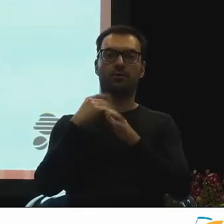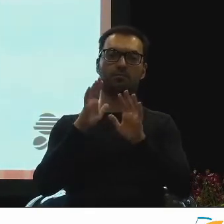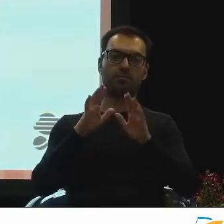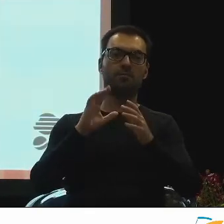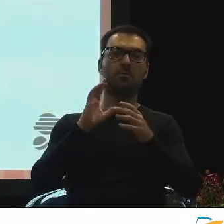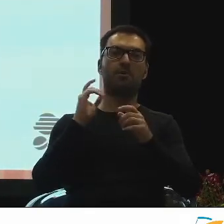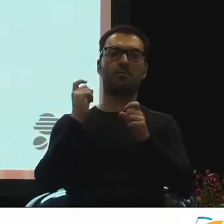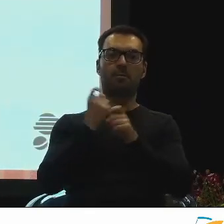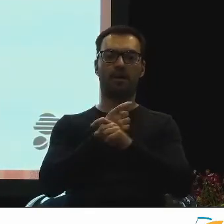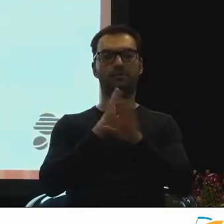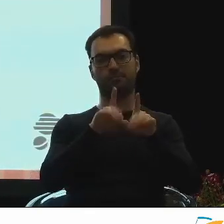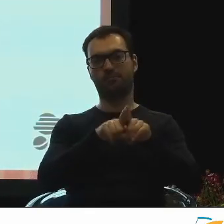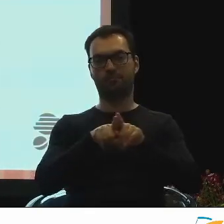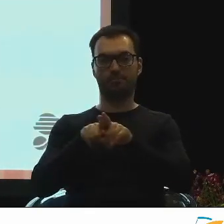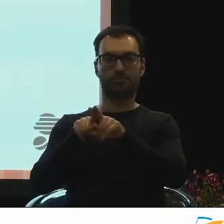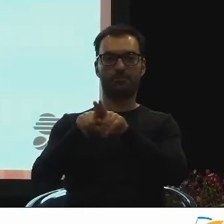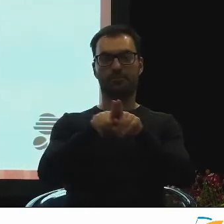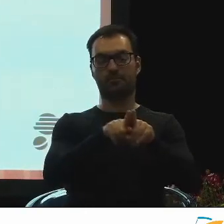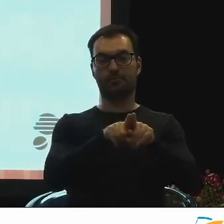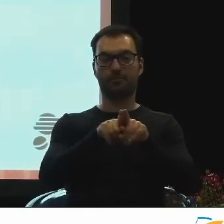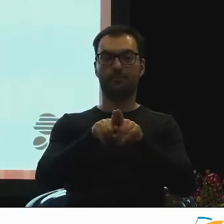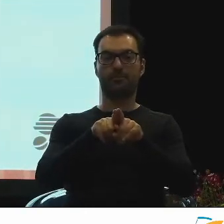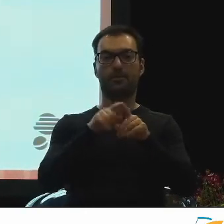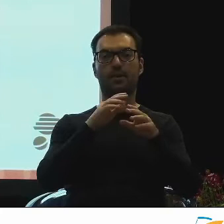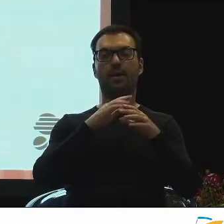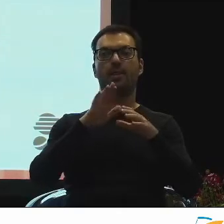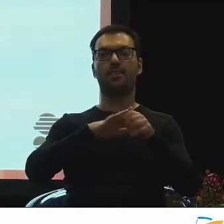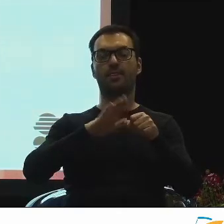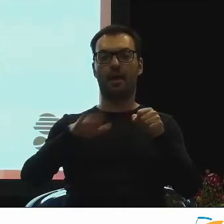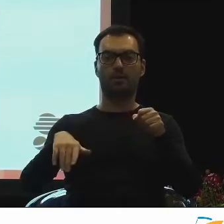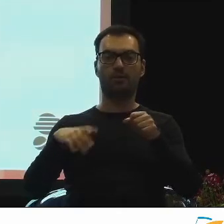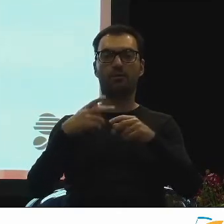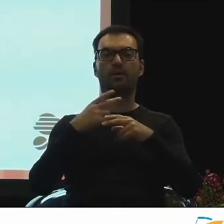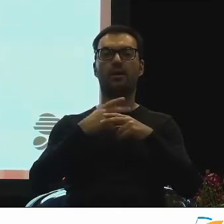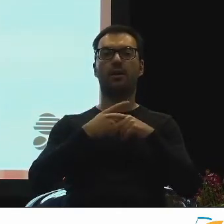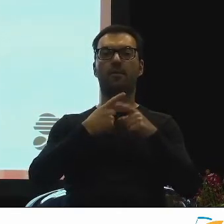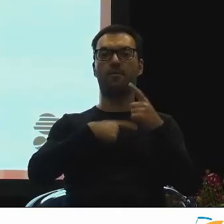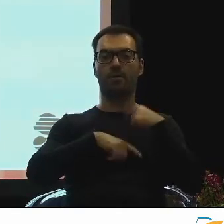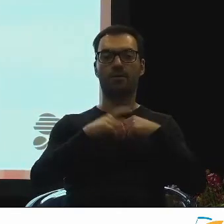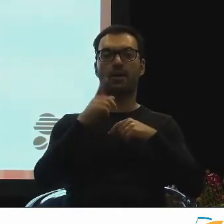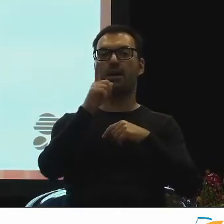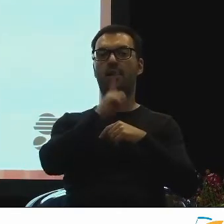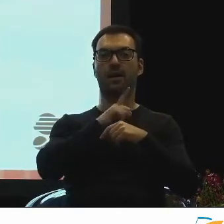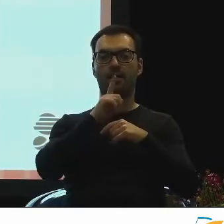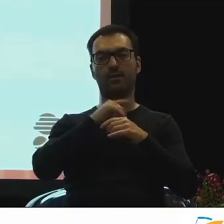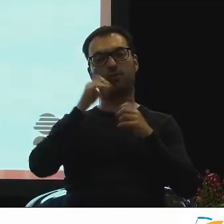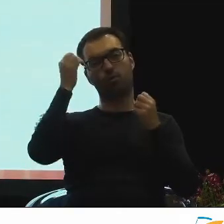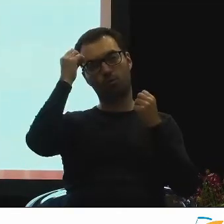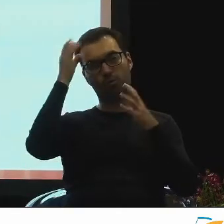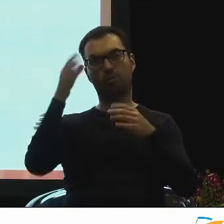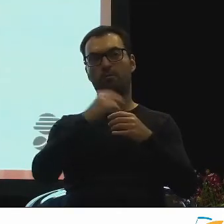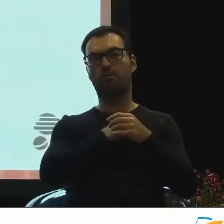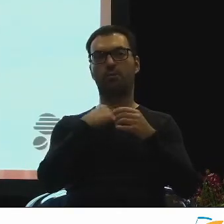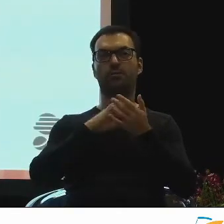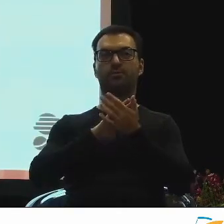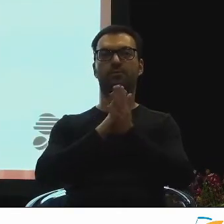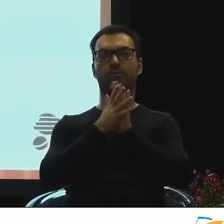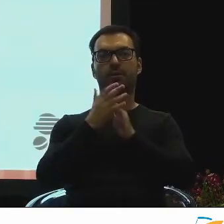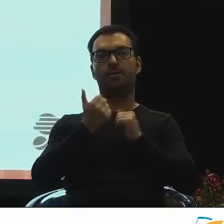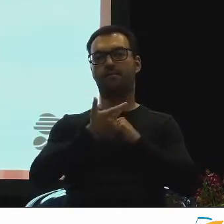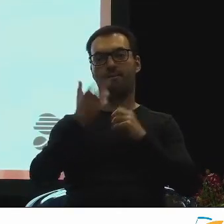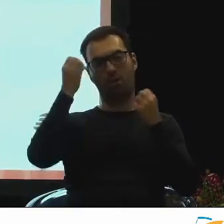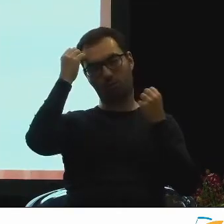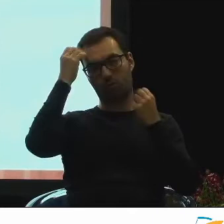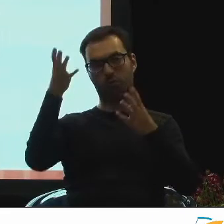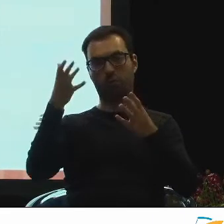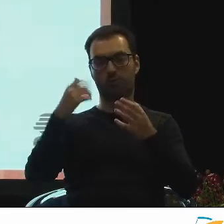względnie jednorodnego pod względem narodowościowym, etnicznym, kulturowym i religijnym, Polska stała się państwem